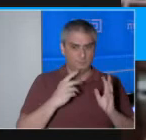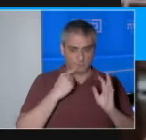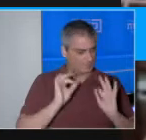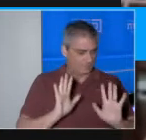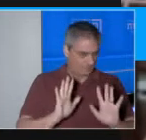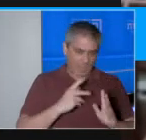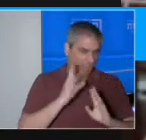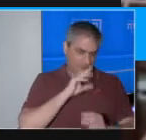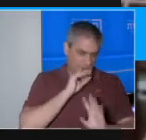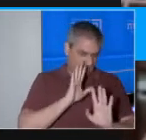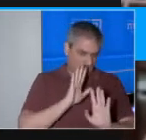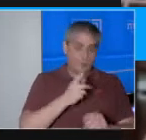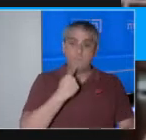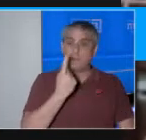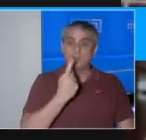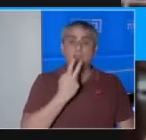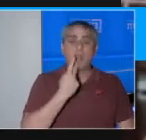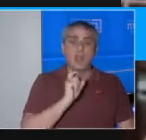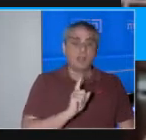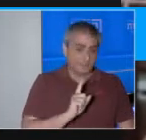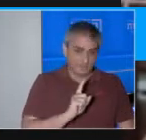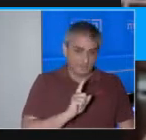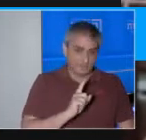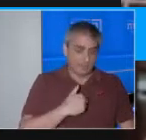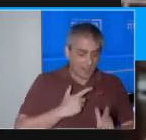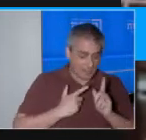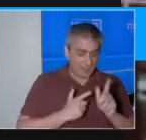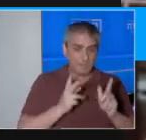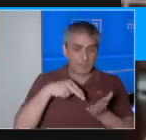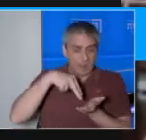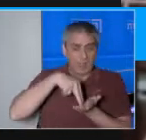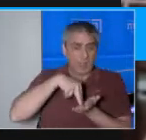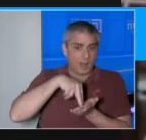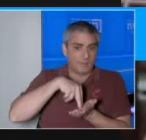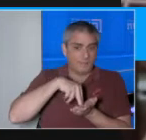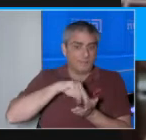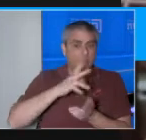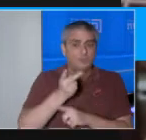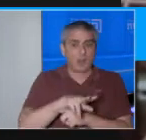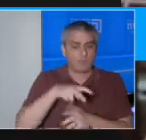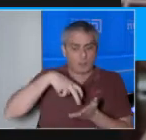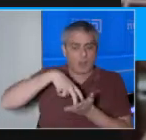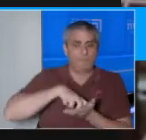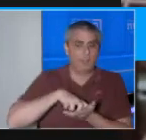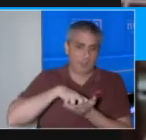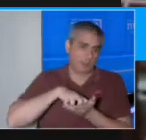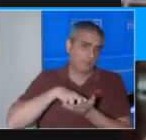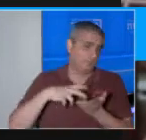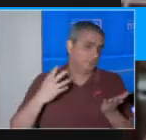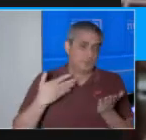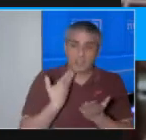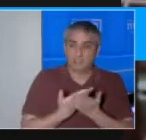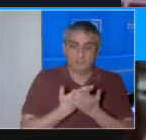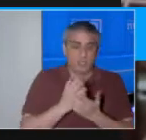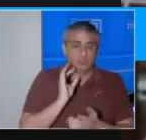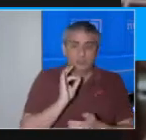ליטרלי, אמר פעם שעדיף להילחם על הרגליים מאשר למות על הברכיים. ההצעות